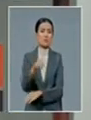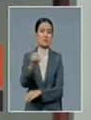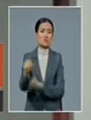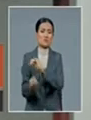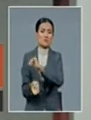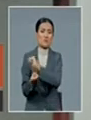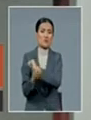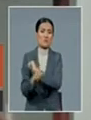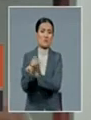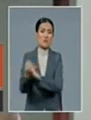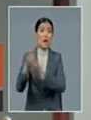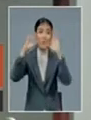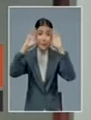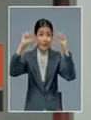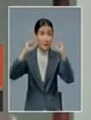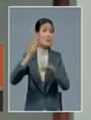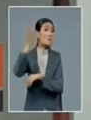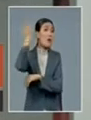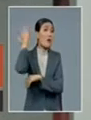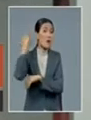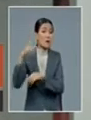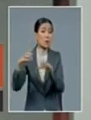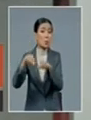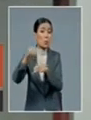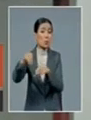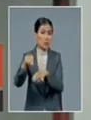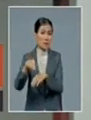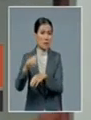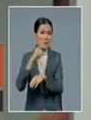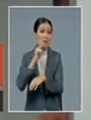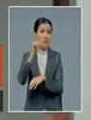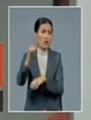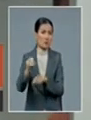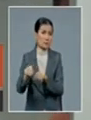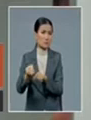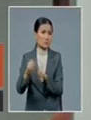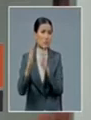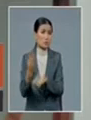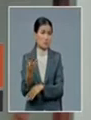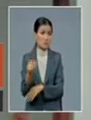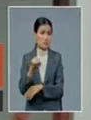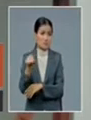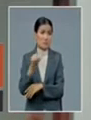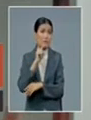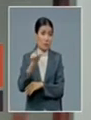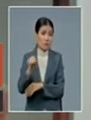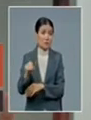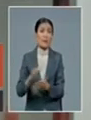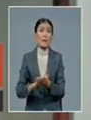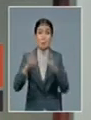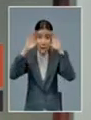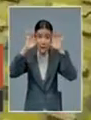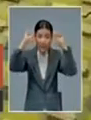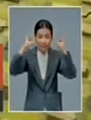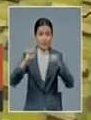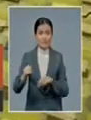ซึ่งเป็นอดีตประธานาธิบดีและพรรคพวกในที่ทำงานนะคะในกระบวนการยุติธรรมรวมทั้งหมด4คน ดยประธานาธิบดียามีนค่ะ